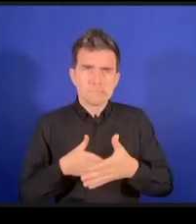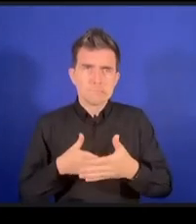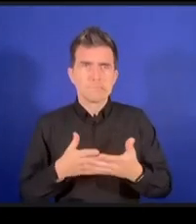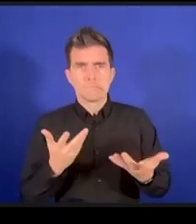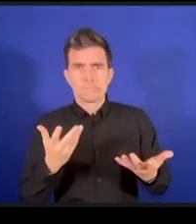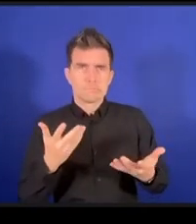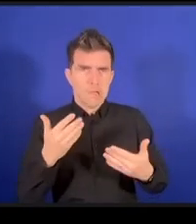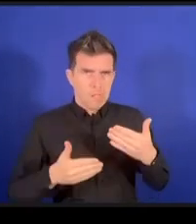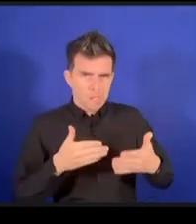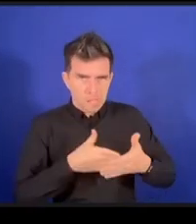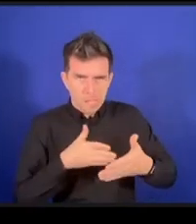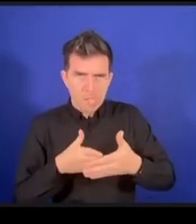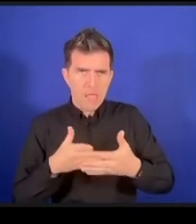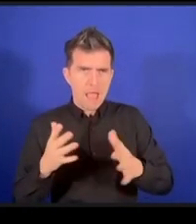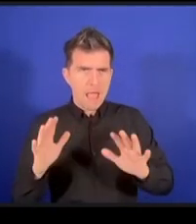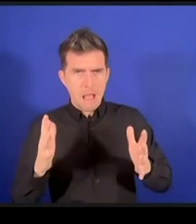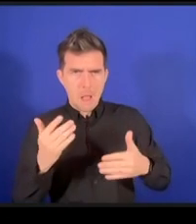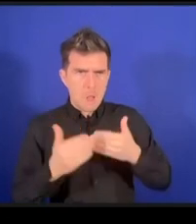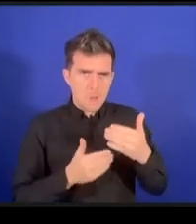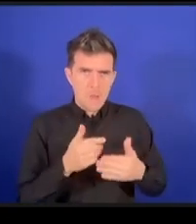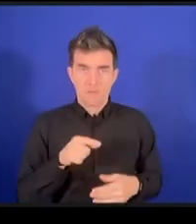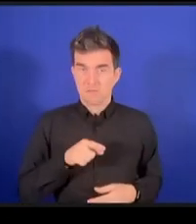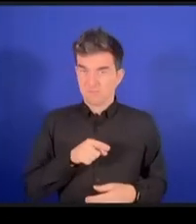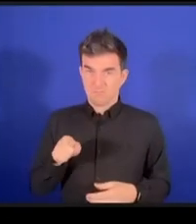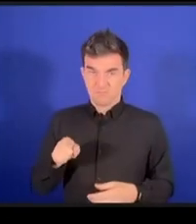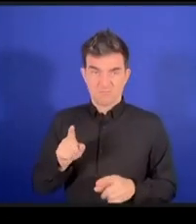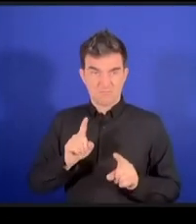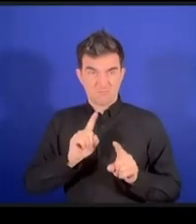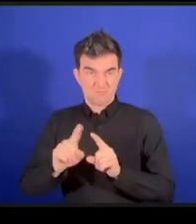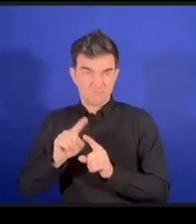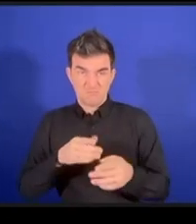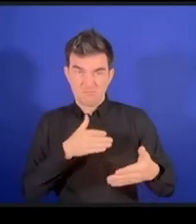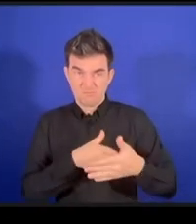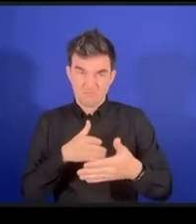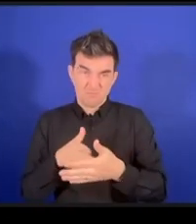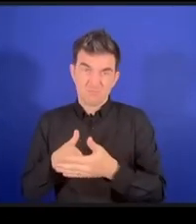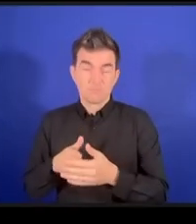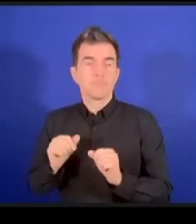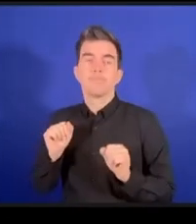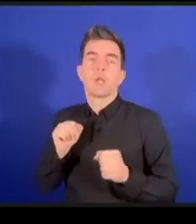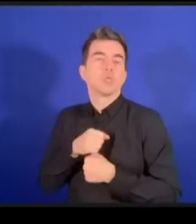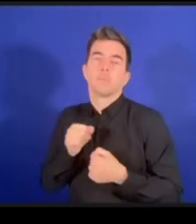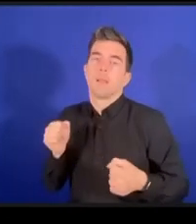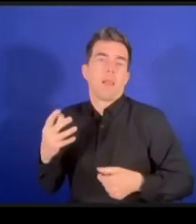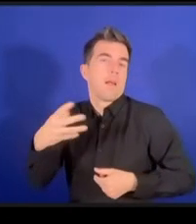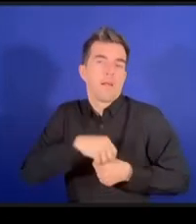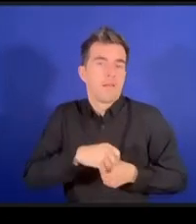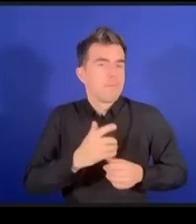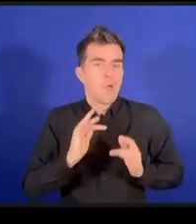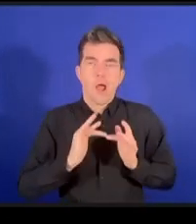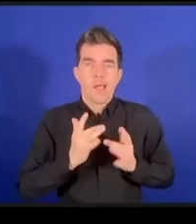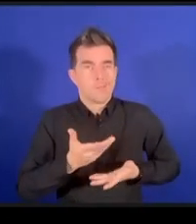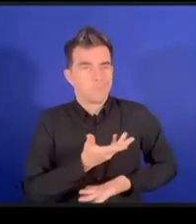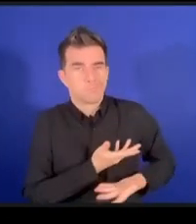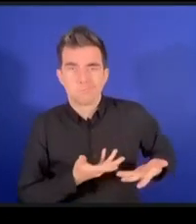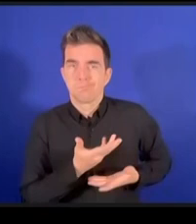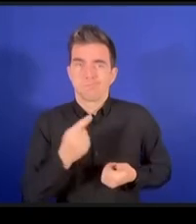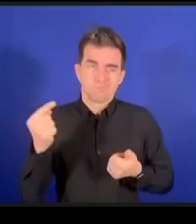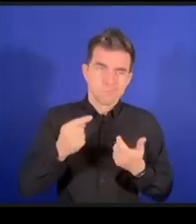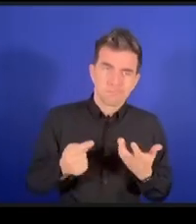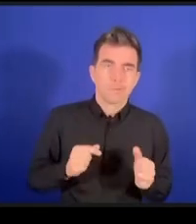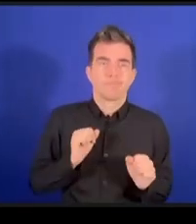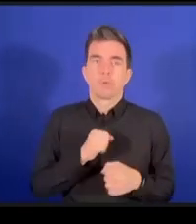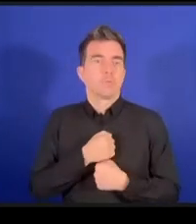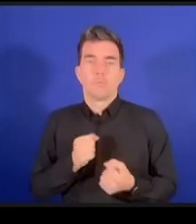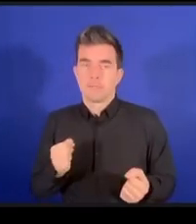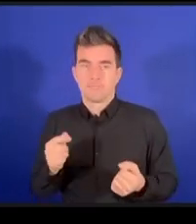отпугивать их от участия в некоторых онлайн платформах в пространствах и в связи